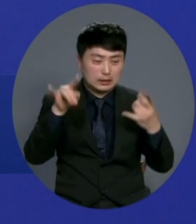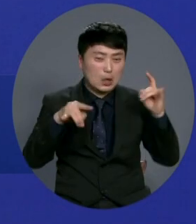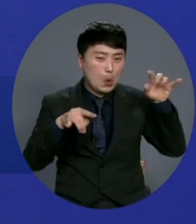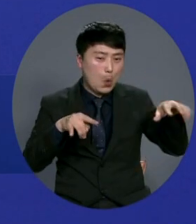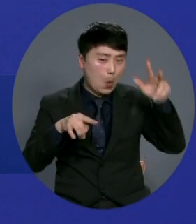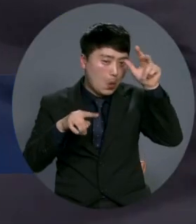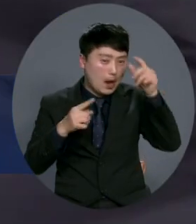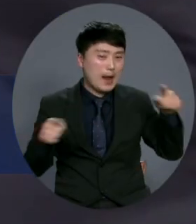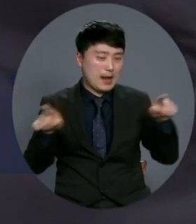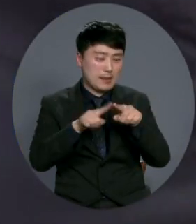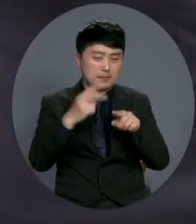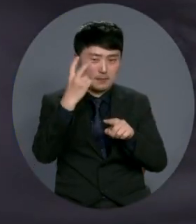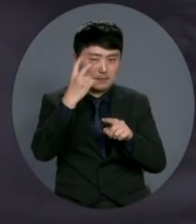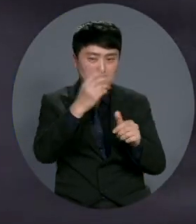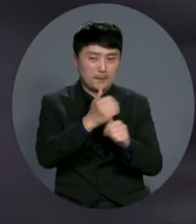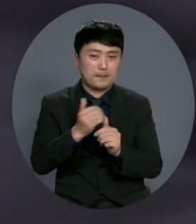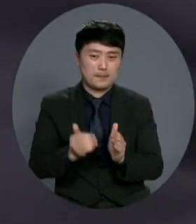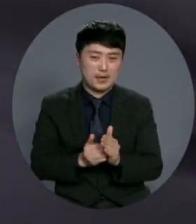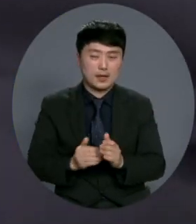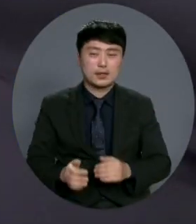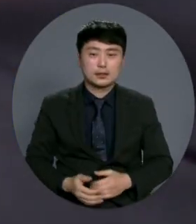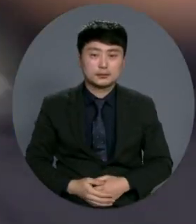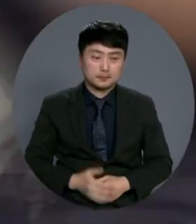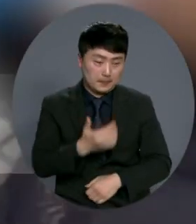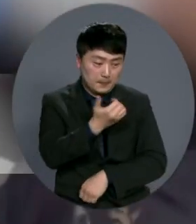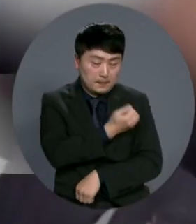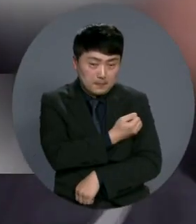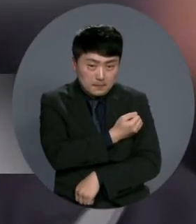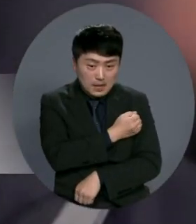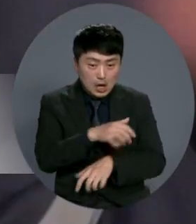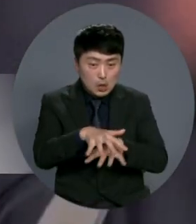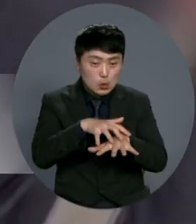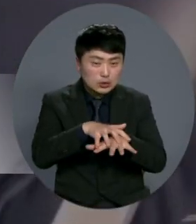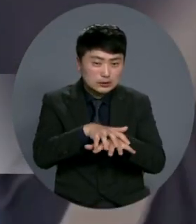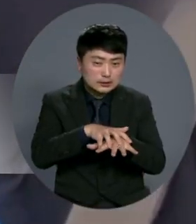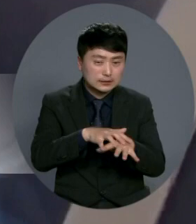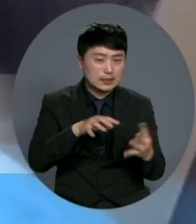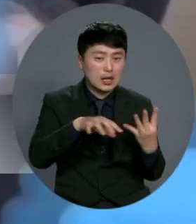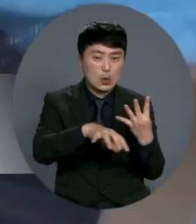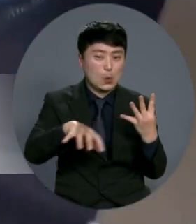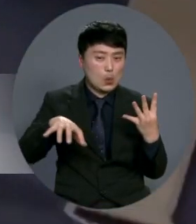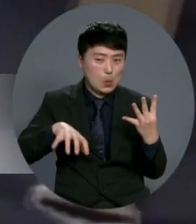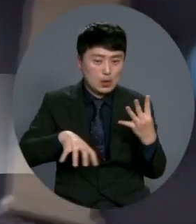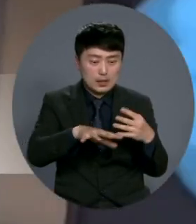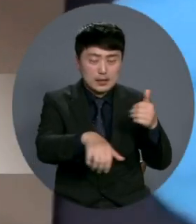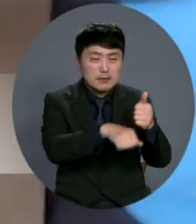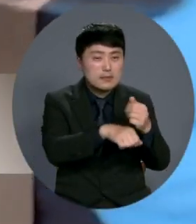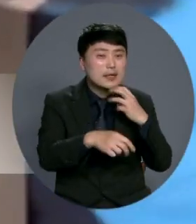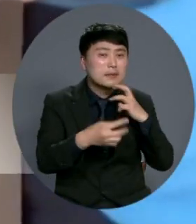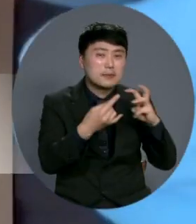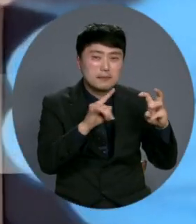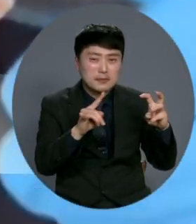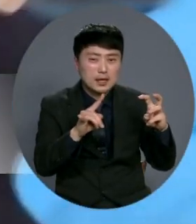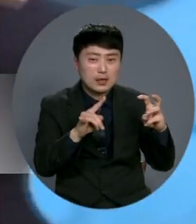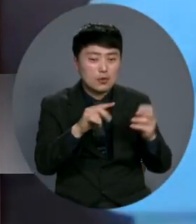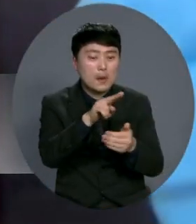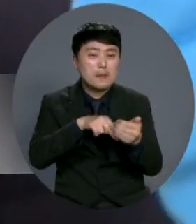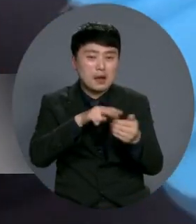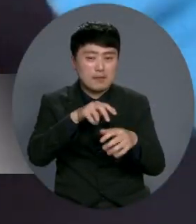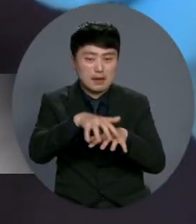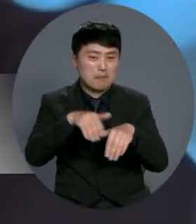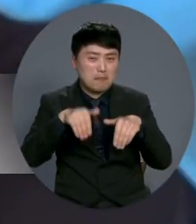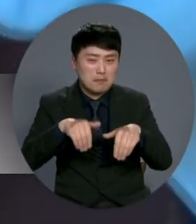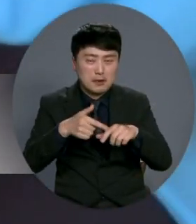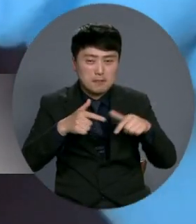할 수 있었습니다. 이번에 적발된 마약 유통망은 4개. 경찰은 총책인 30대 남성 등 판매 조직